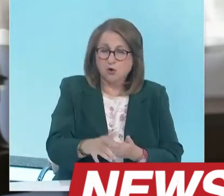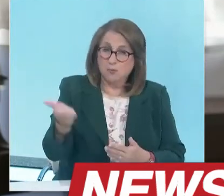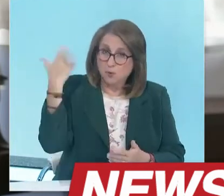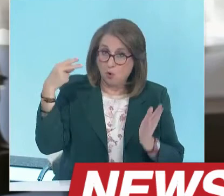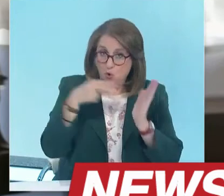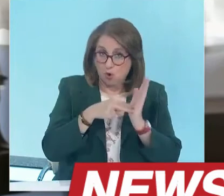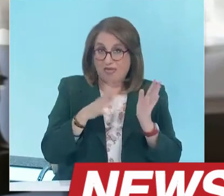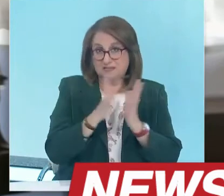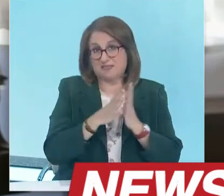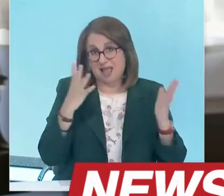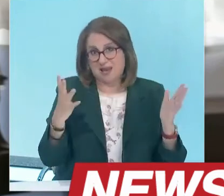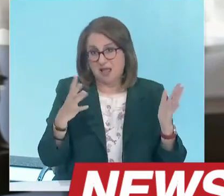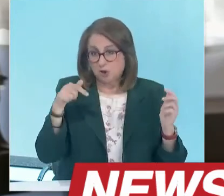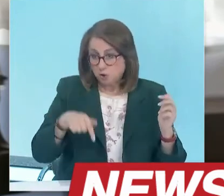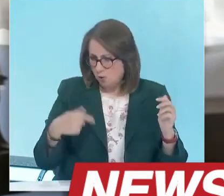τα μελλοντικά lockdown.